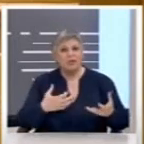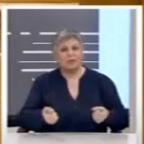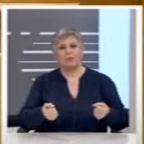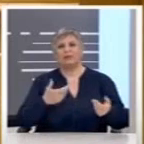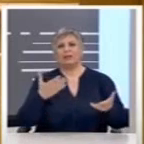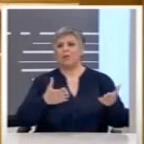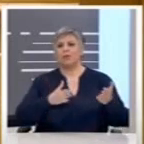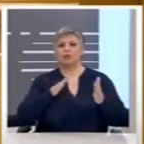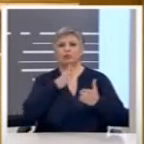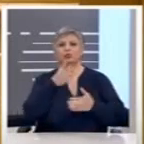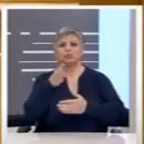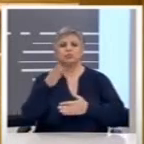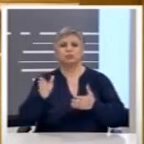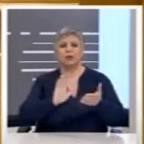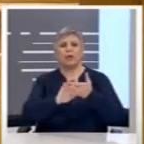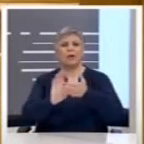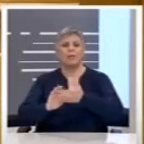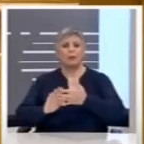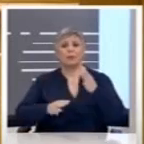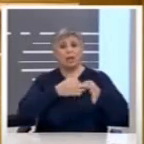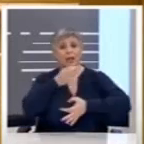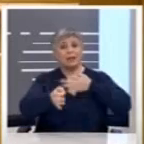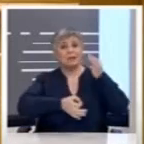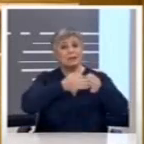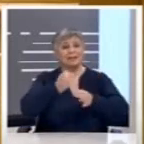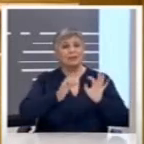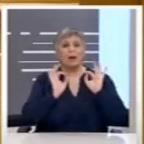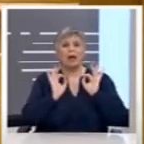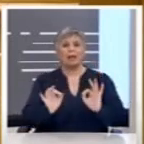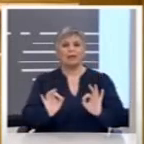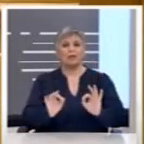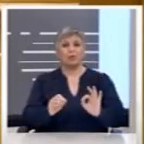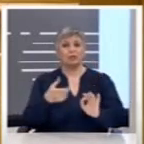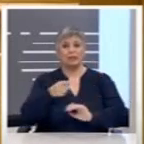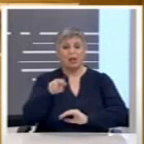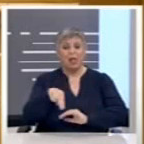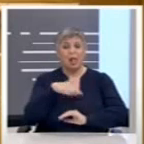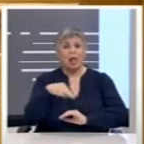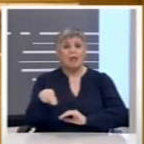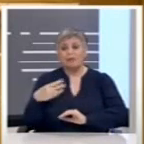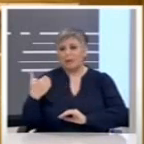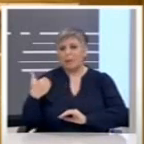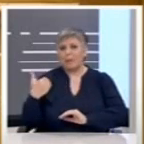στον κόσμο και να εξηγήσουμε τι πραγματικά συνέβη, ώστε